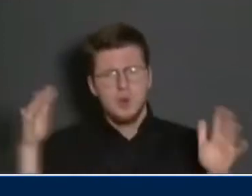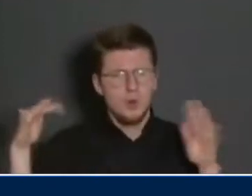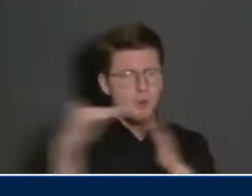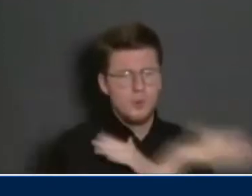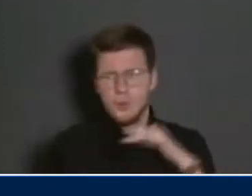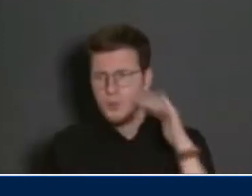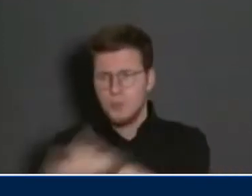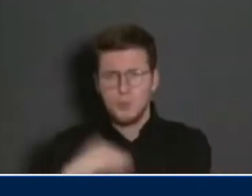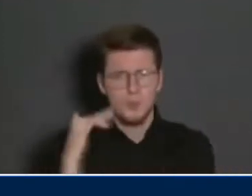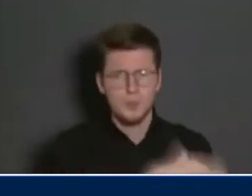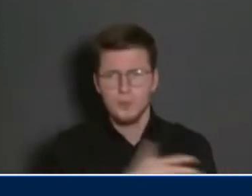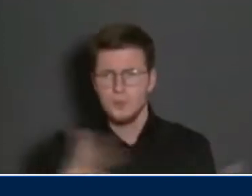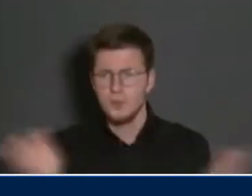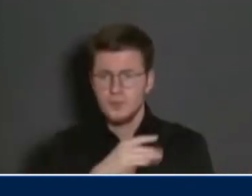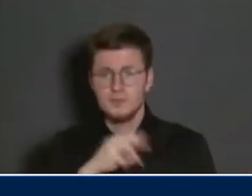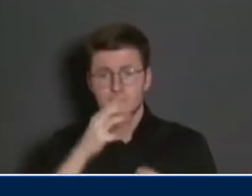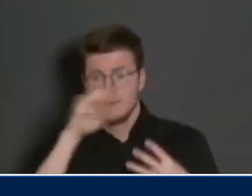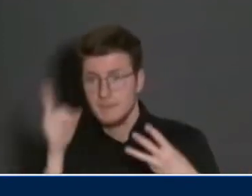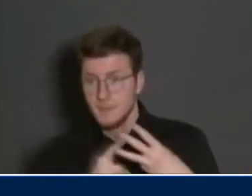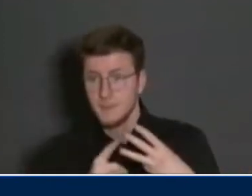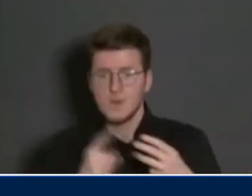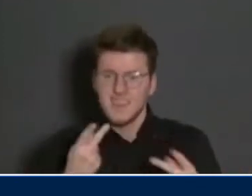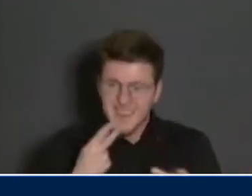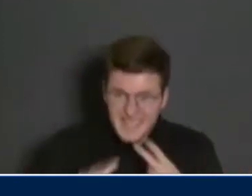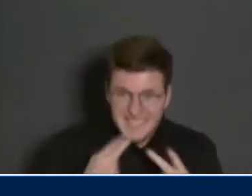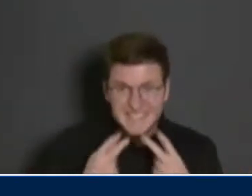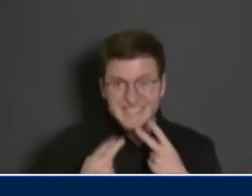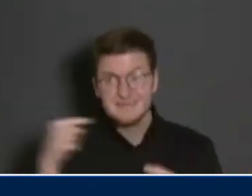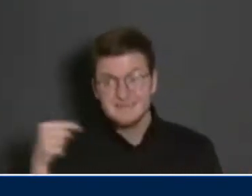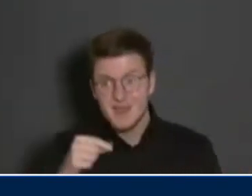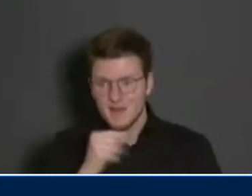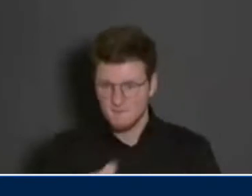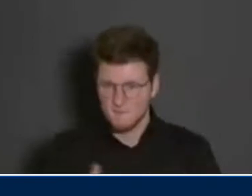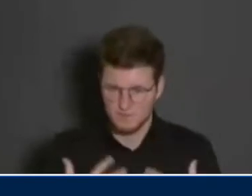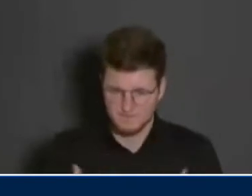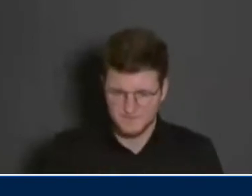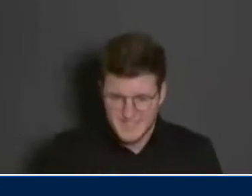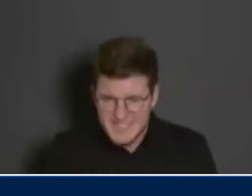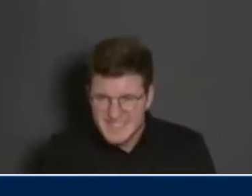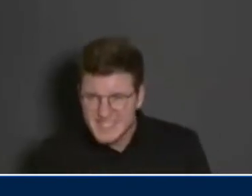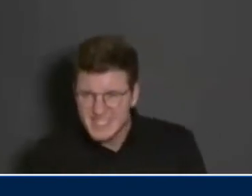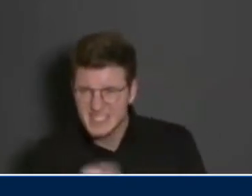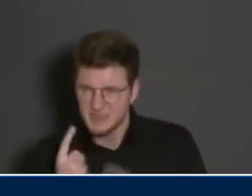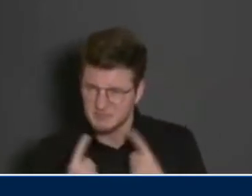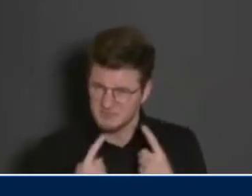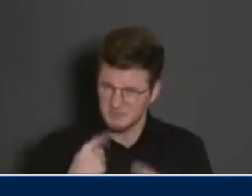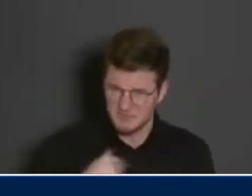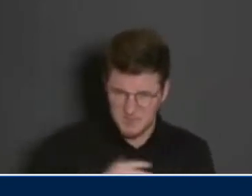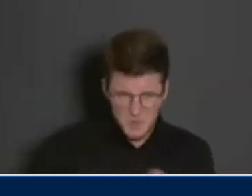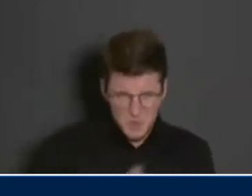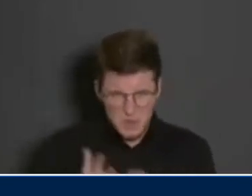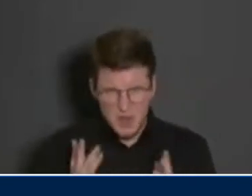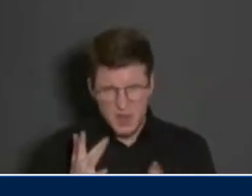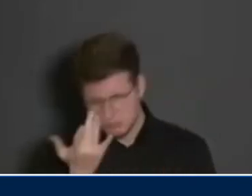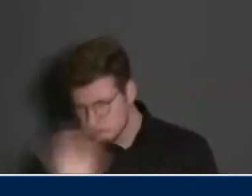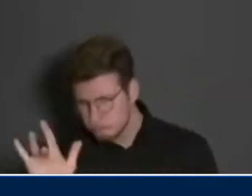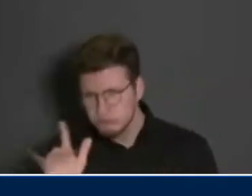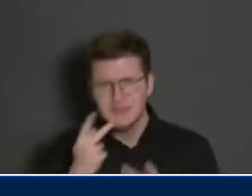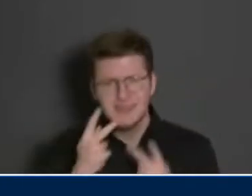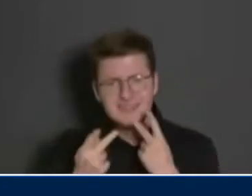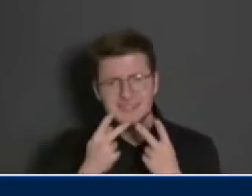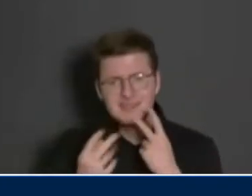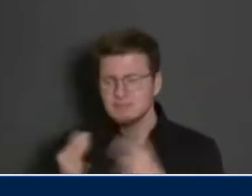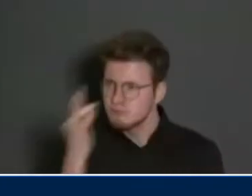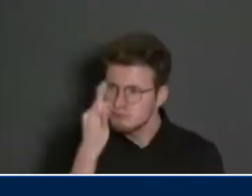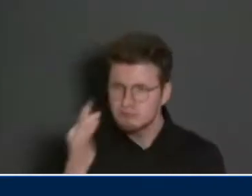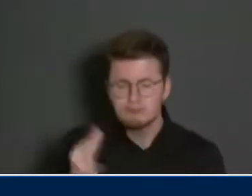testen. Wie zich een beetje ziek voelt en denkt dat hij COVID heeft, die moet zich laten testen. We nemen een